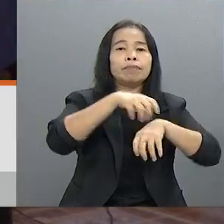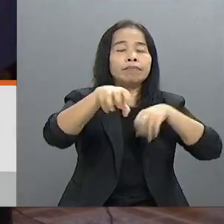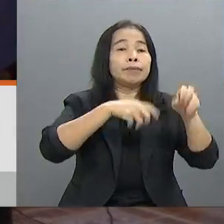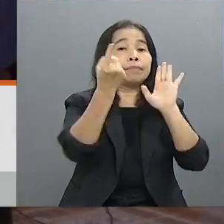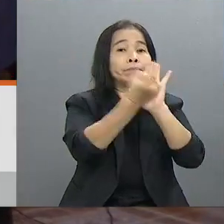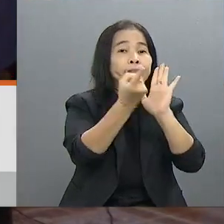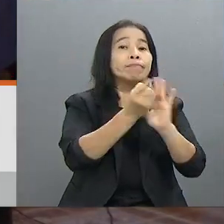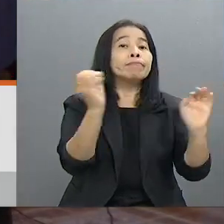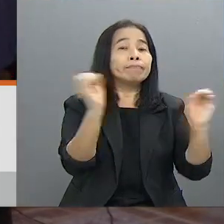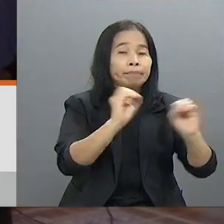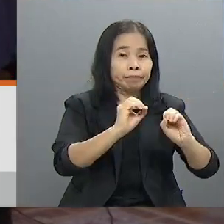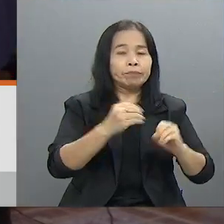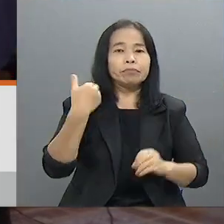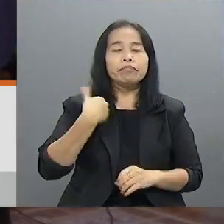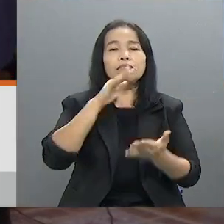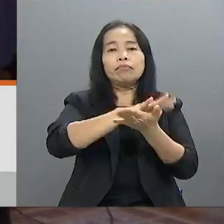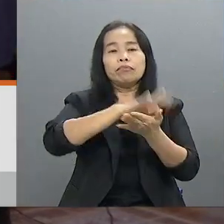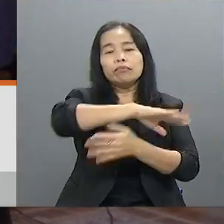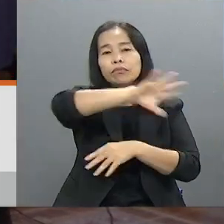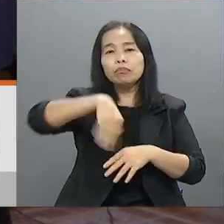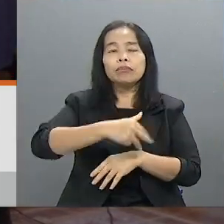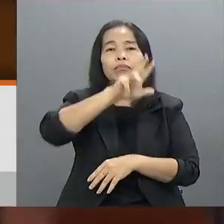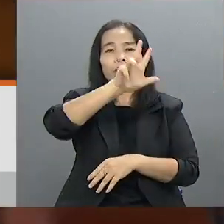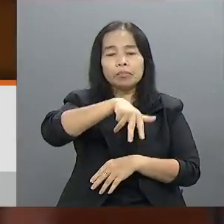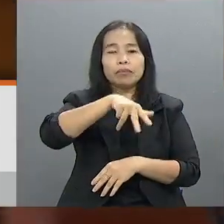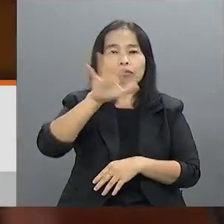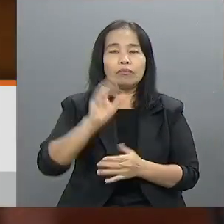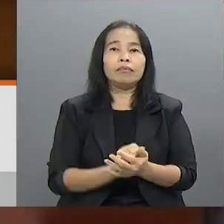โรงและโรงเรียนที่เดิมไม่ได้มีการจัดการเรียนการสอนรูปแบบดีแอลทีวีจำนวน3438โรงซึ่งสพฐ.